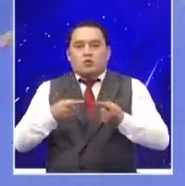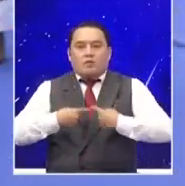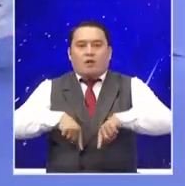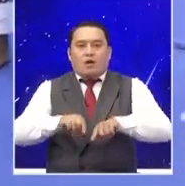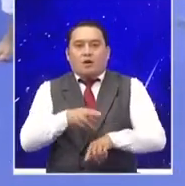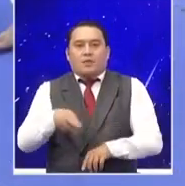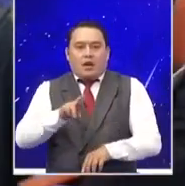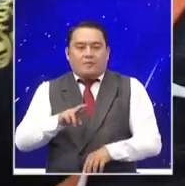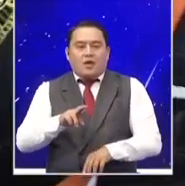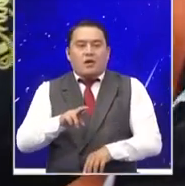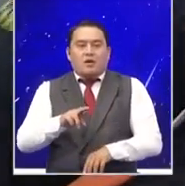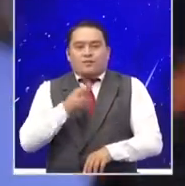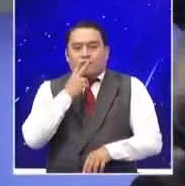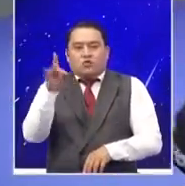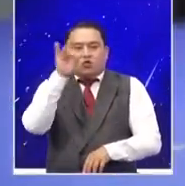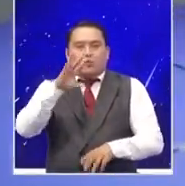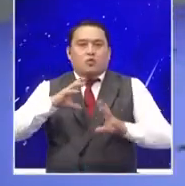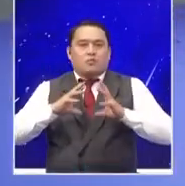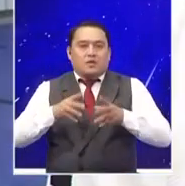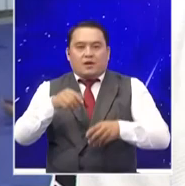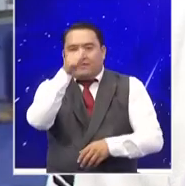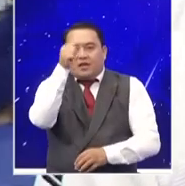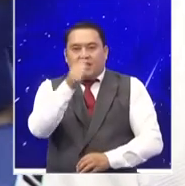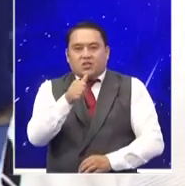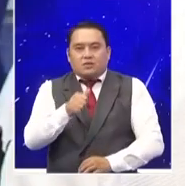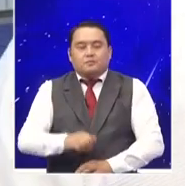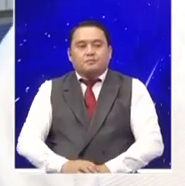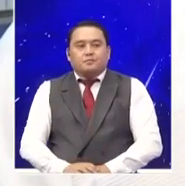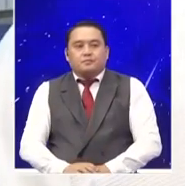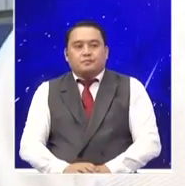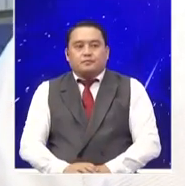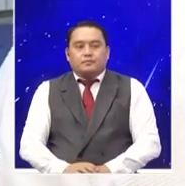Объединенных Арабских Эмиратах, а также стал чемпионом мира в Греции.